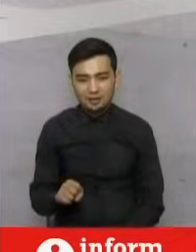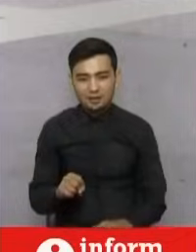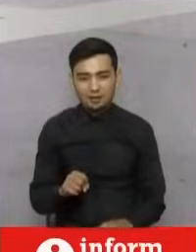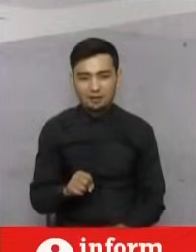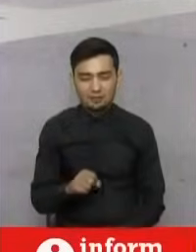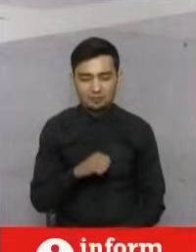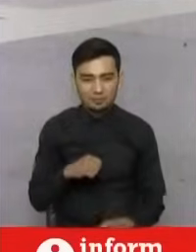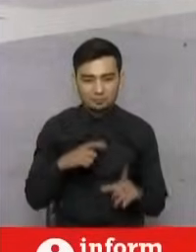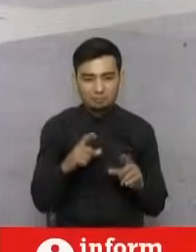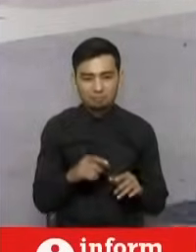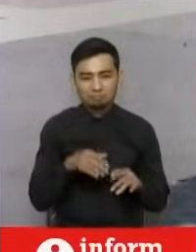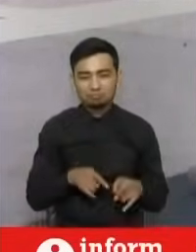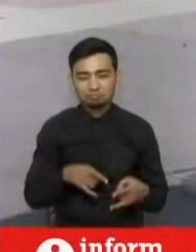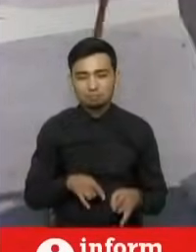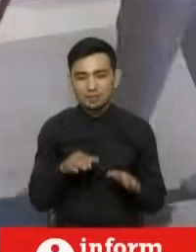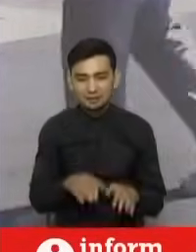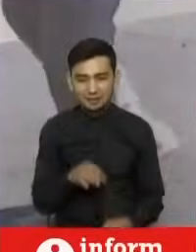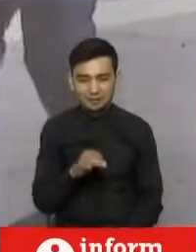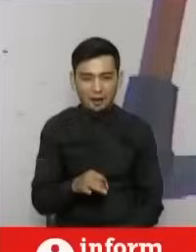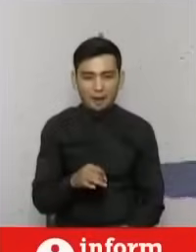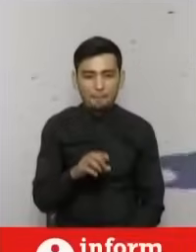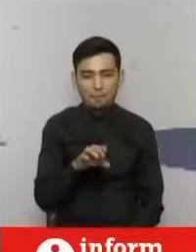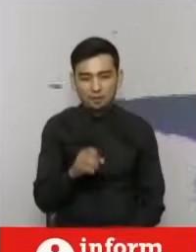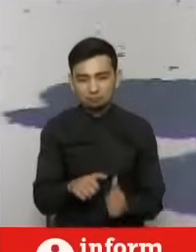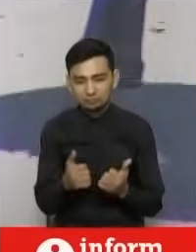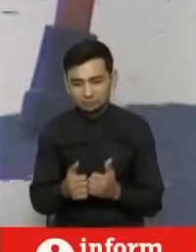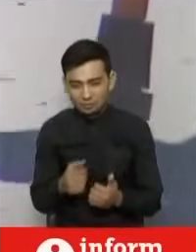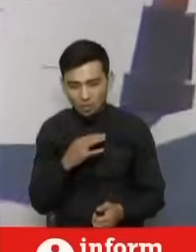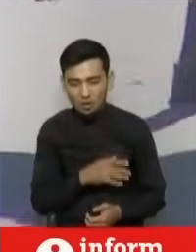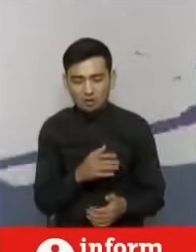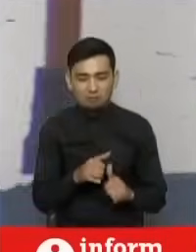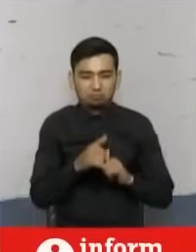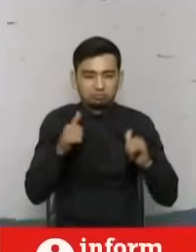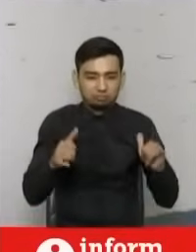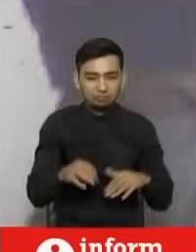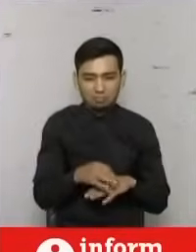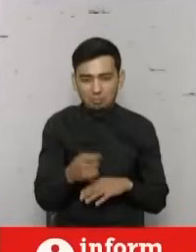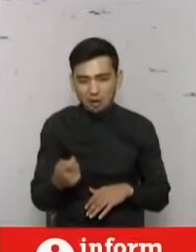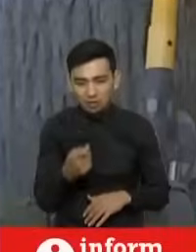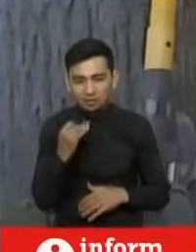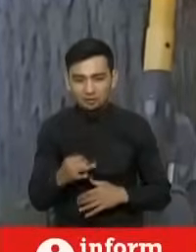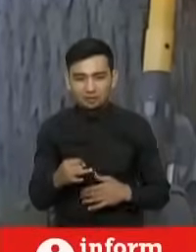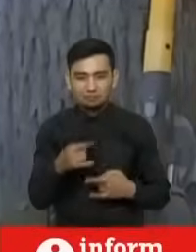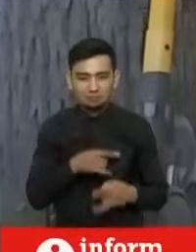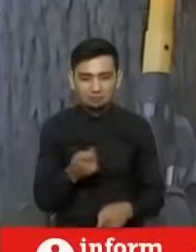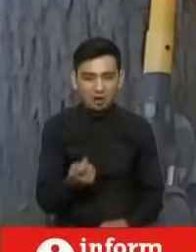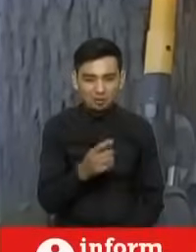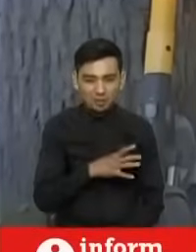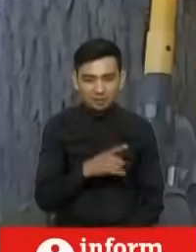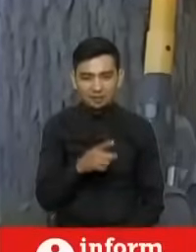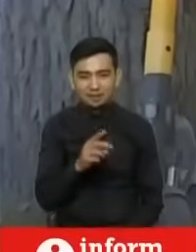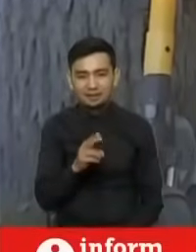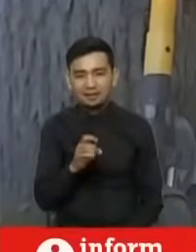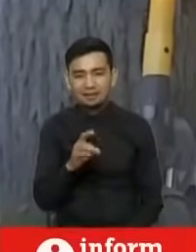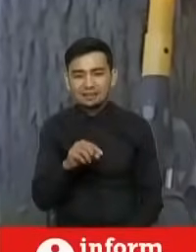рождаемости. Низкая рождаемость, сокращение количества браков и увеличение количества разводов может привести к демографическому кризису, считают специалисты.